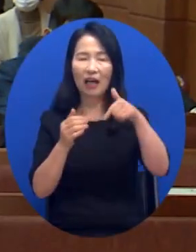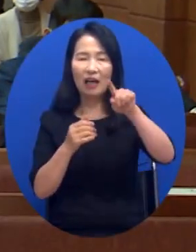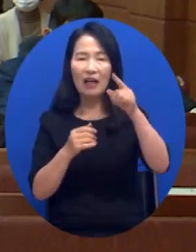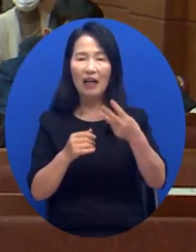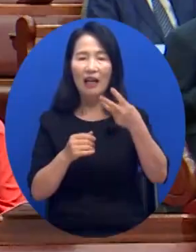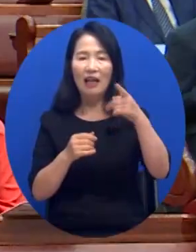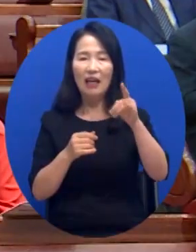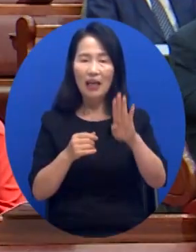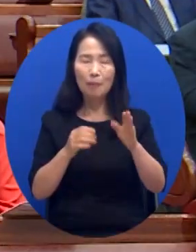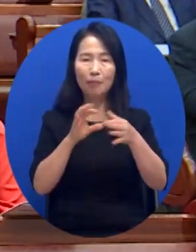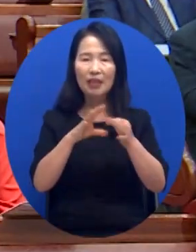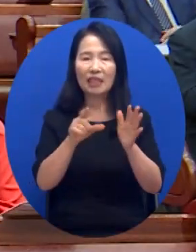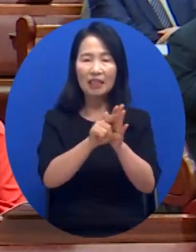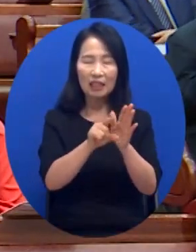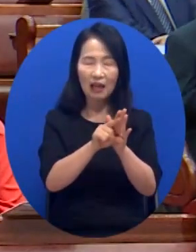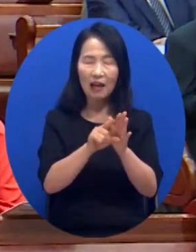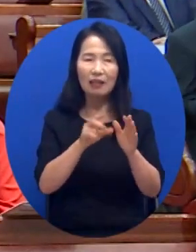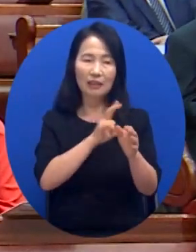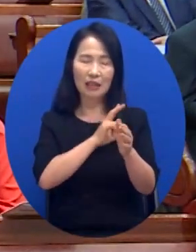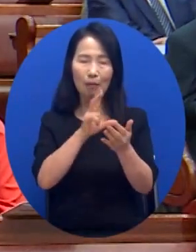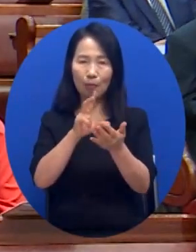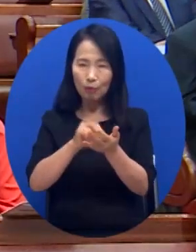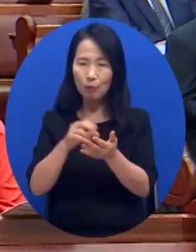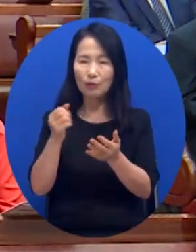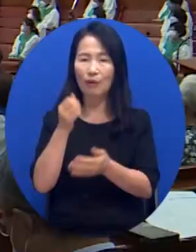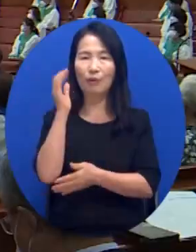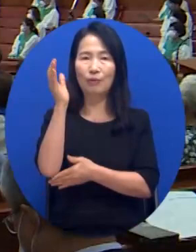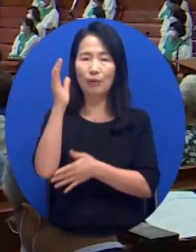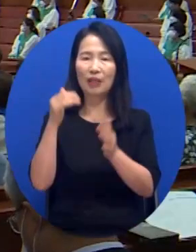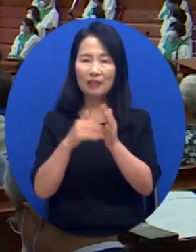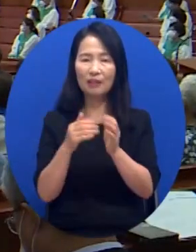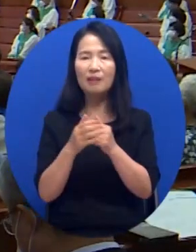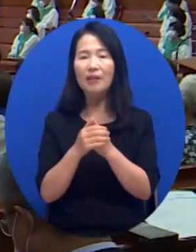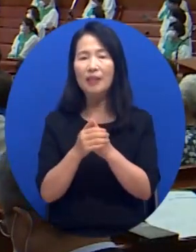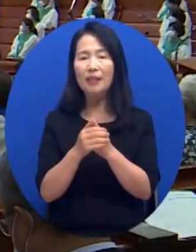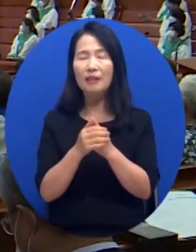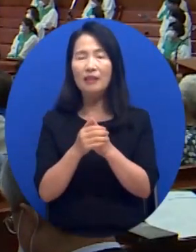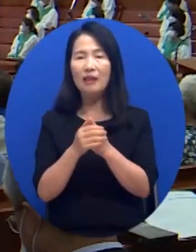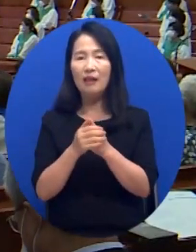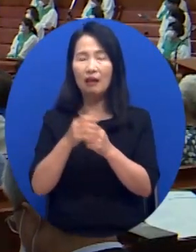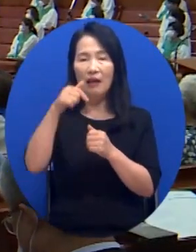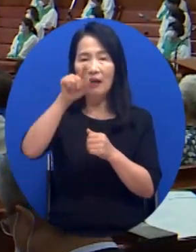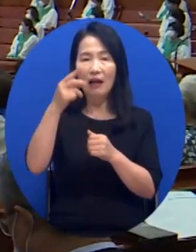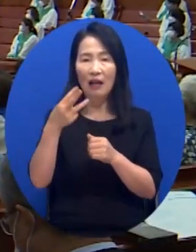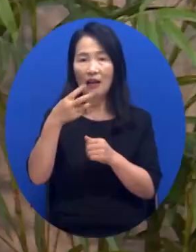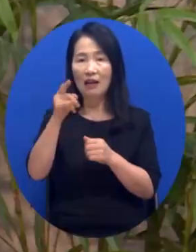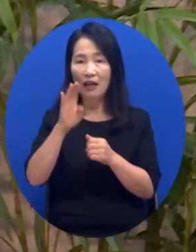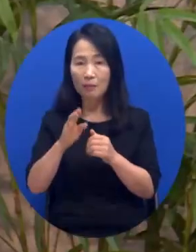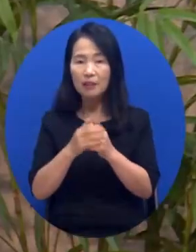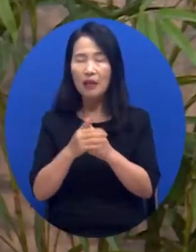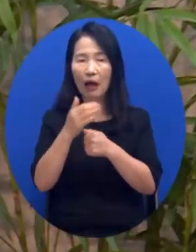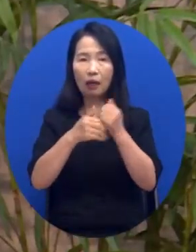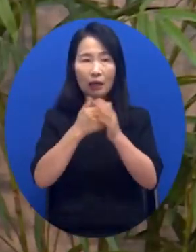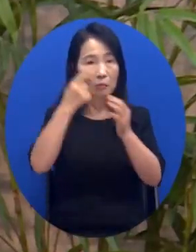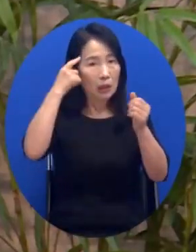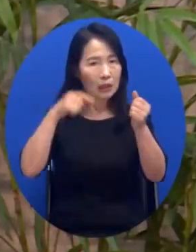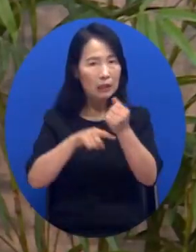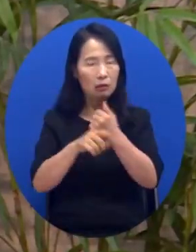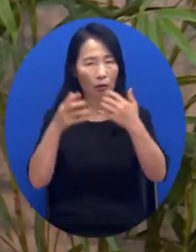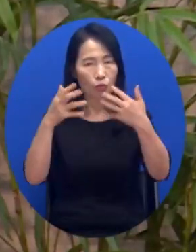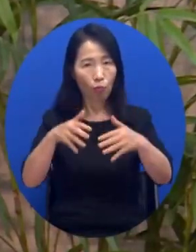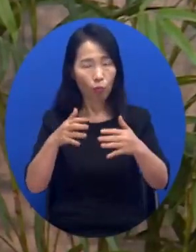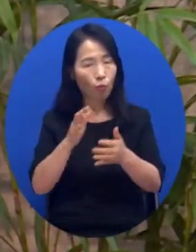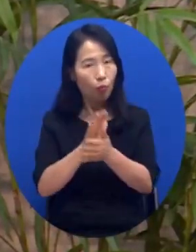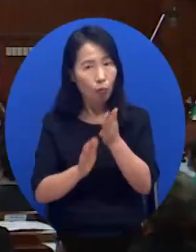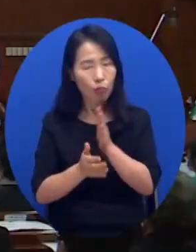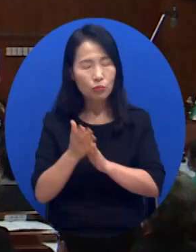신앙이란 제목으로 말씀을 전했습니다. 안영로 목사는 갈렙은 하나님의 뜻에 조건 없이 순종하며